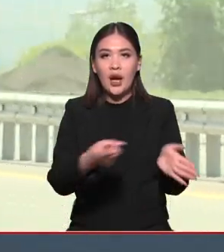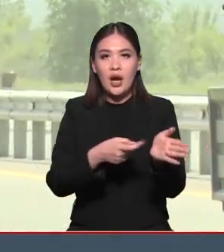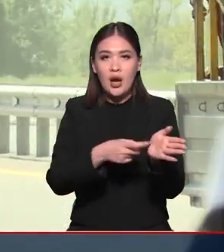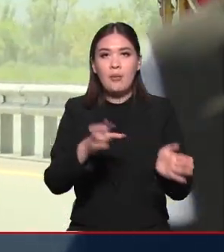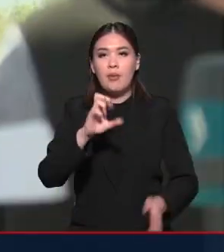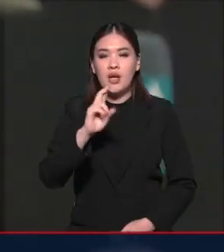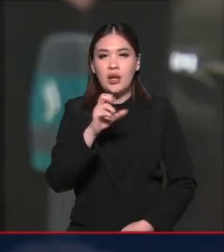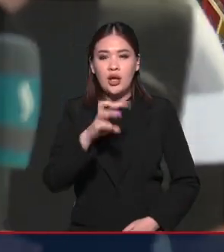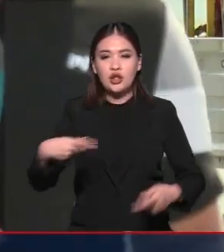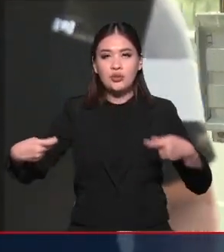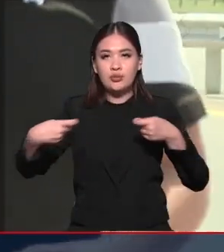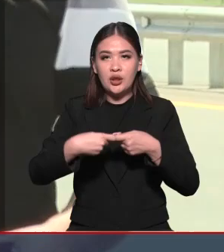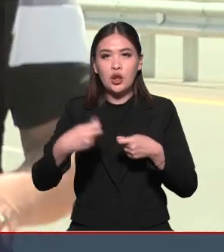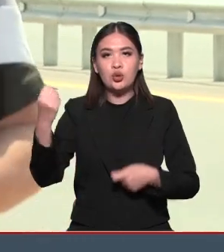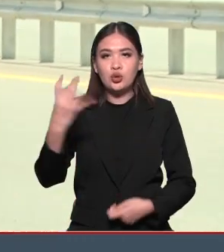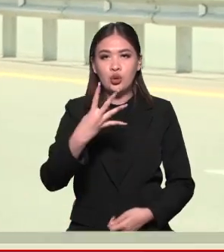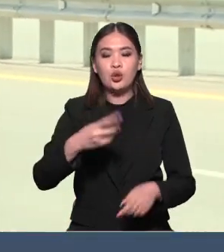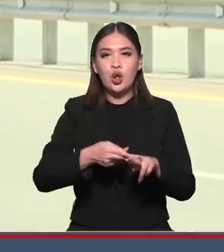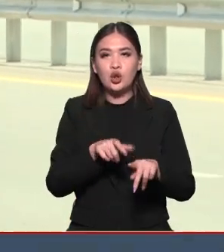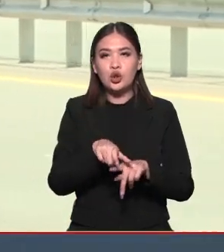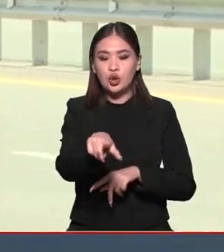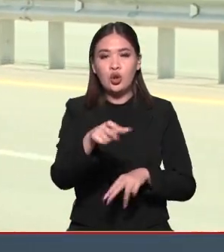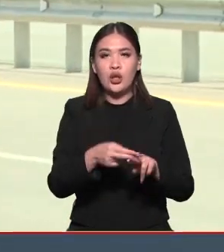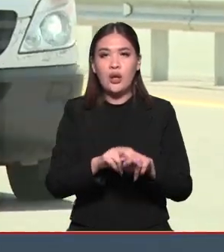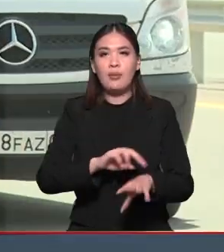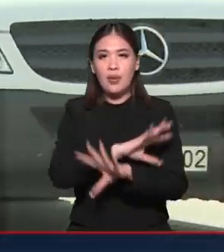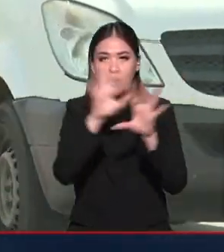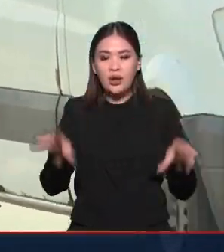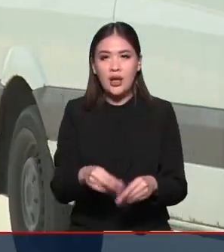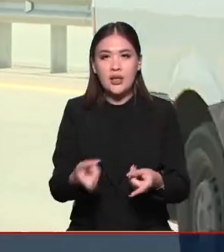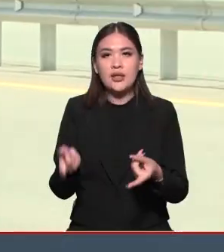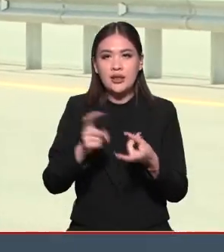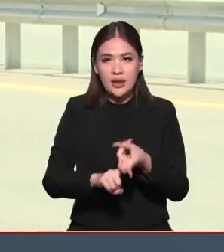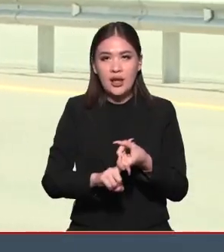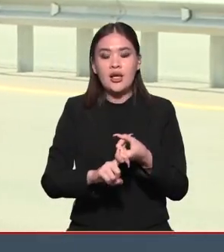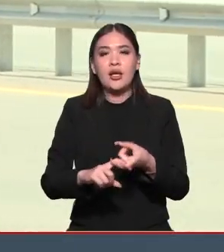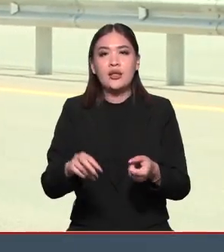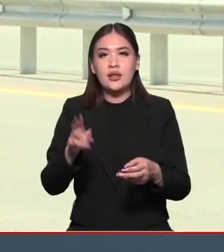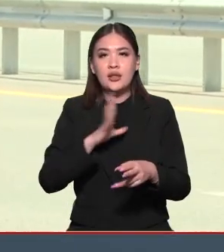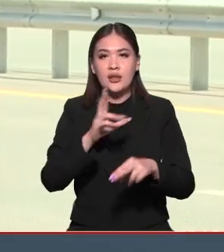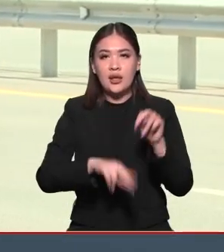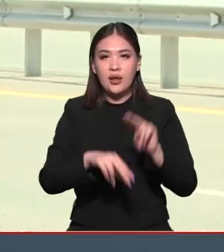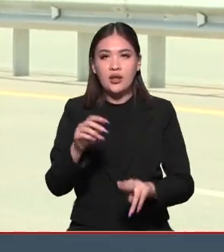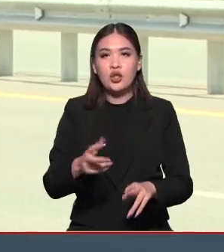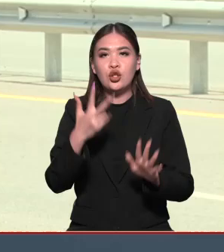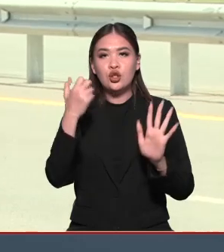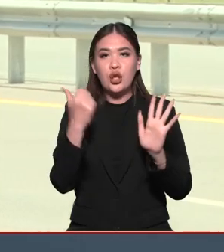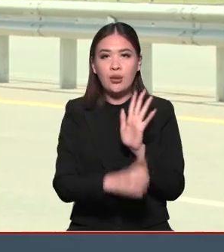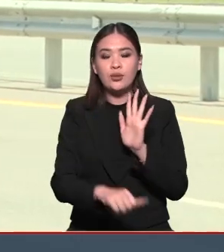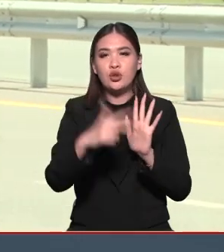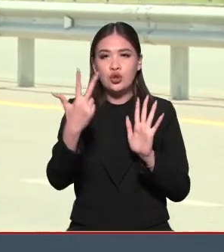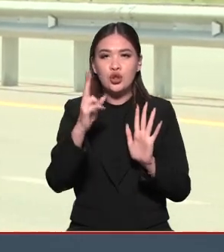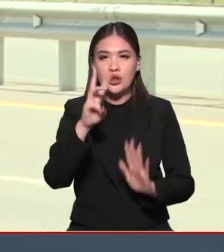Балқашты байланыстыратын 4 жолақты күре жол барлық халықаралық стандарттарға сай салынған. Оның жалпы ұзындығы 363